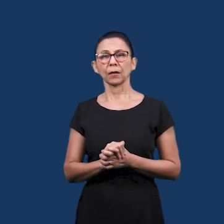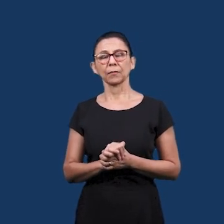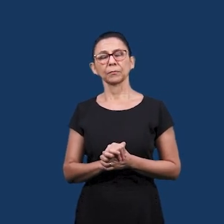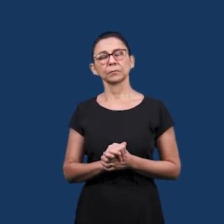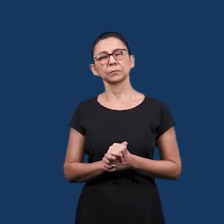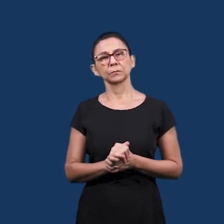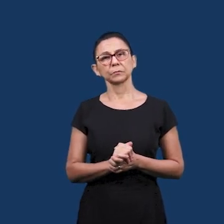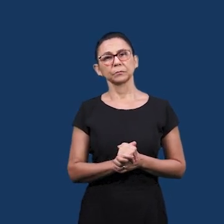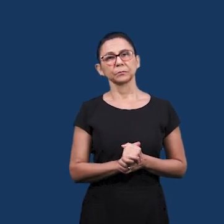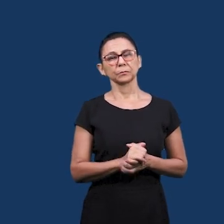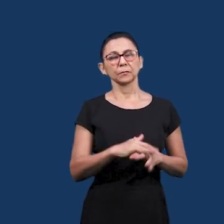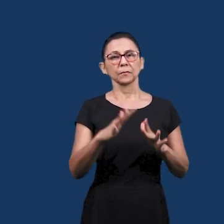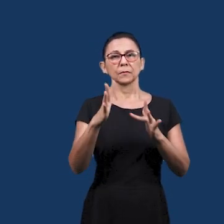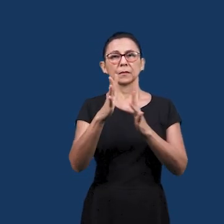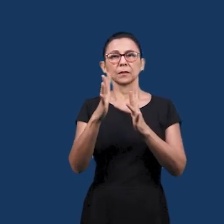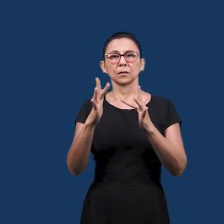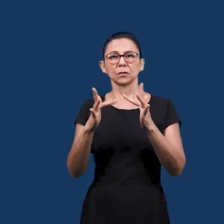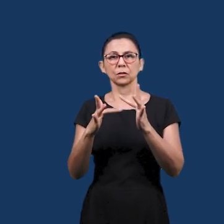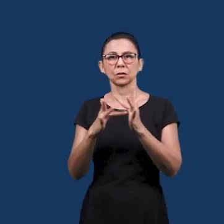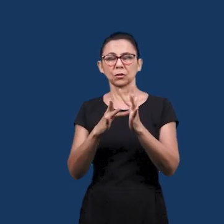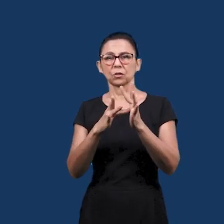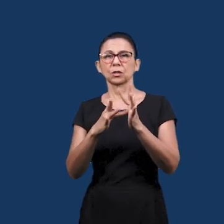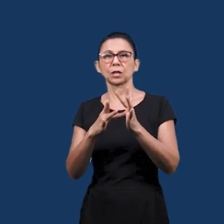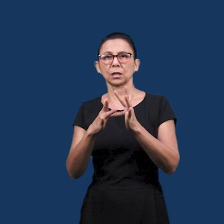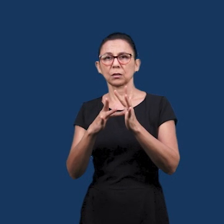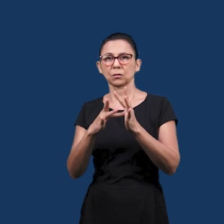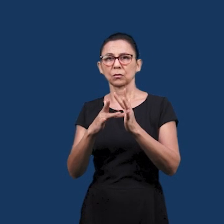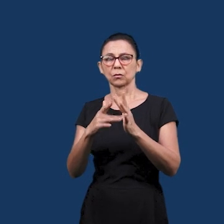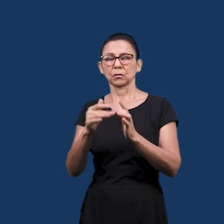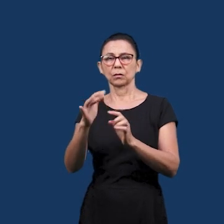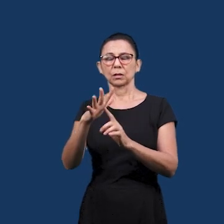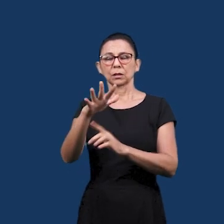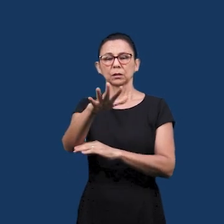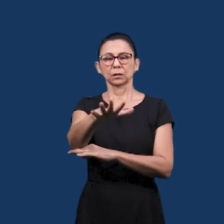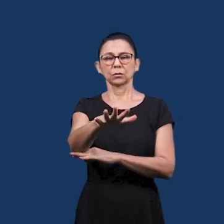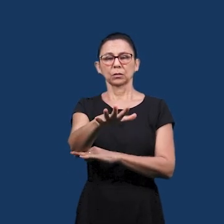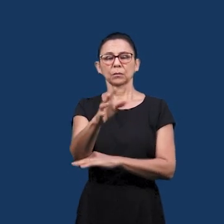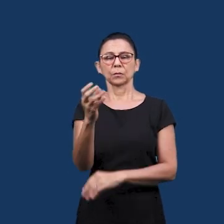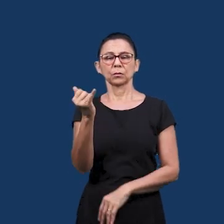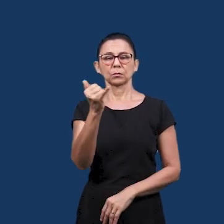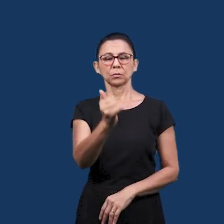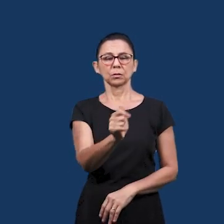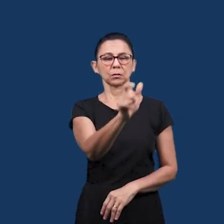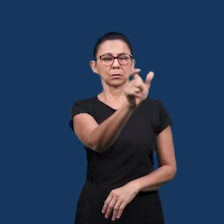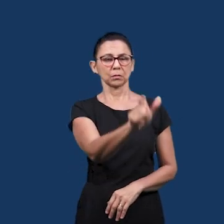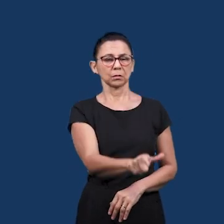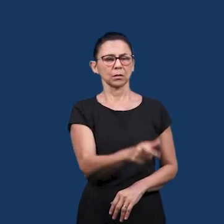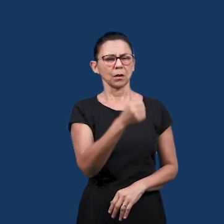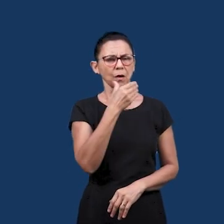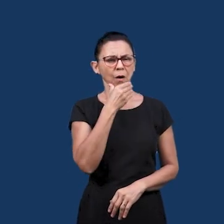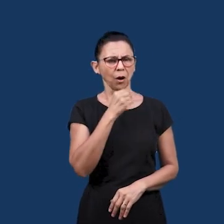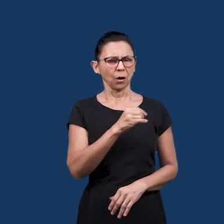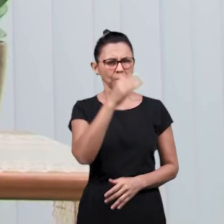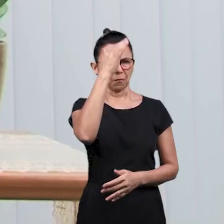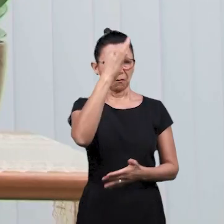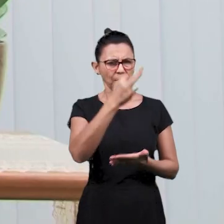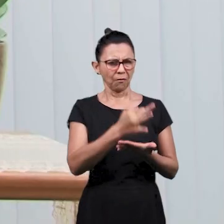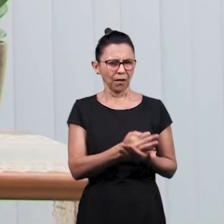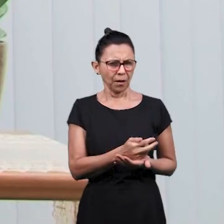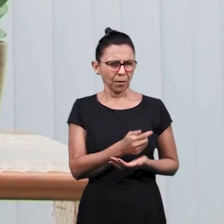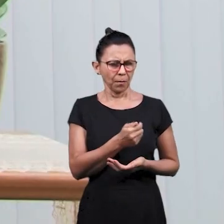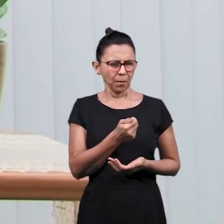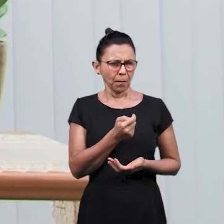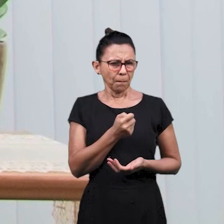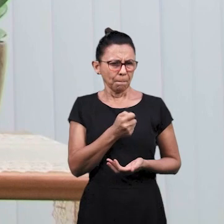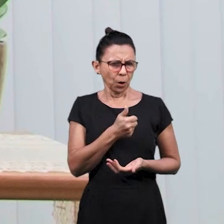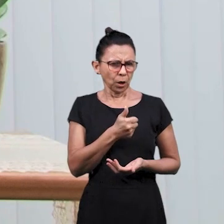руку, поддержал его и говорит ему: «Маловерный, зачем ты усомнился?» До сего